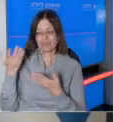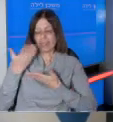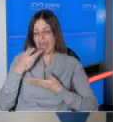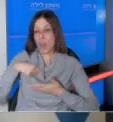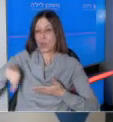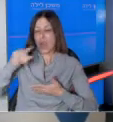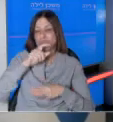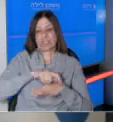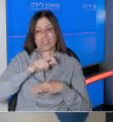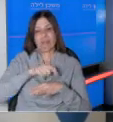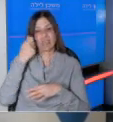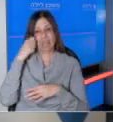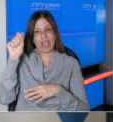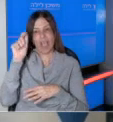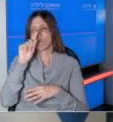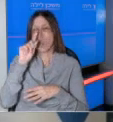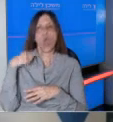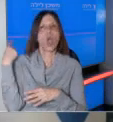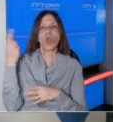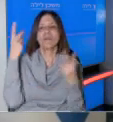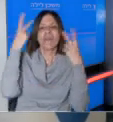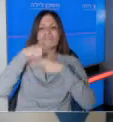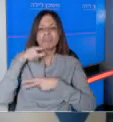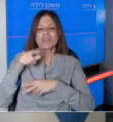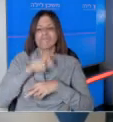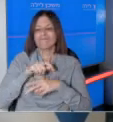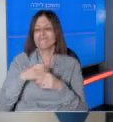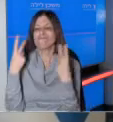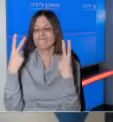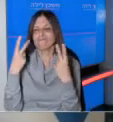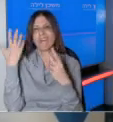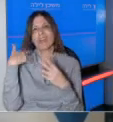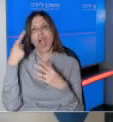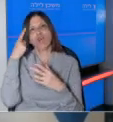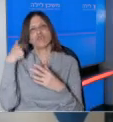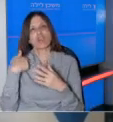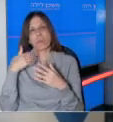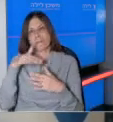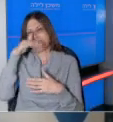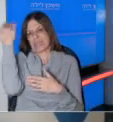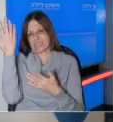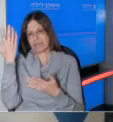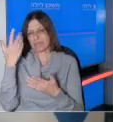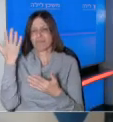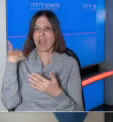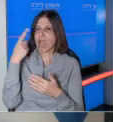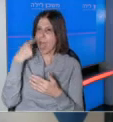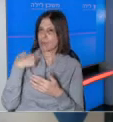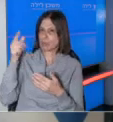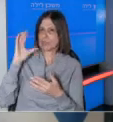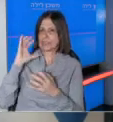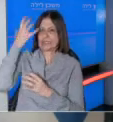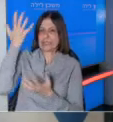יקר. אבל לא כולם הבינו אותה בזמן אמת. היו שחשבו שאנחנו מגזימים, היו מי שאמרו הוא